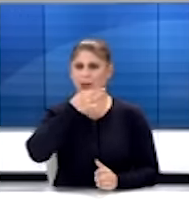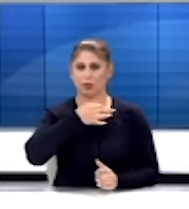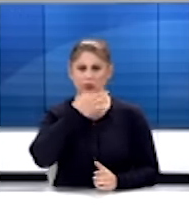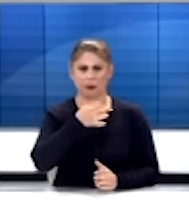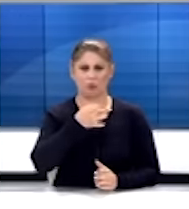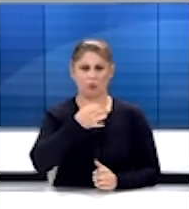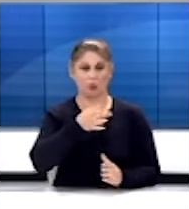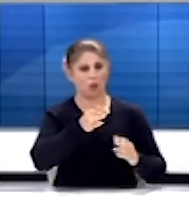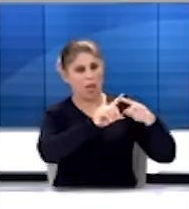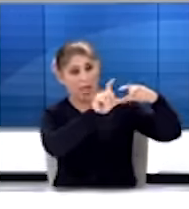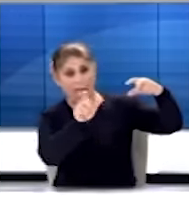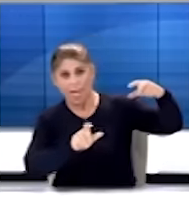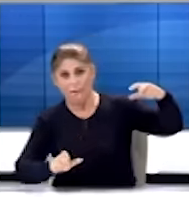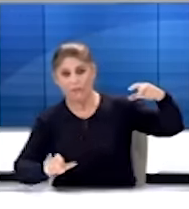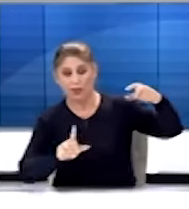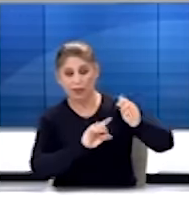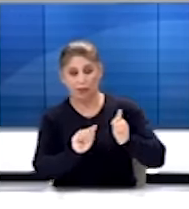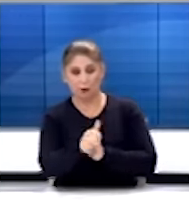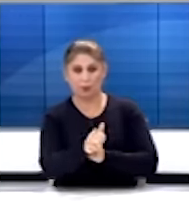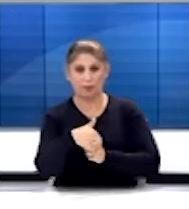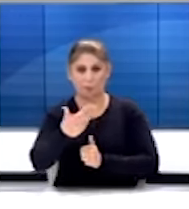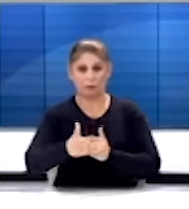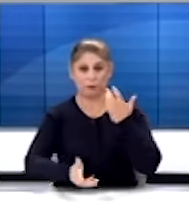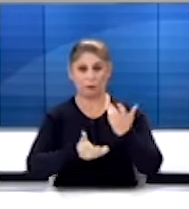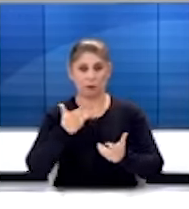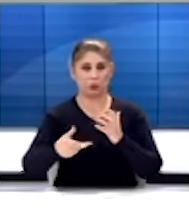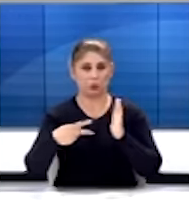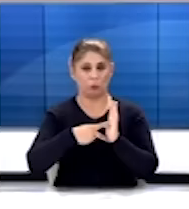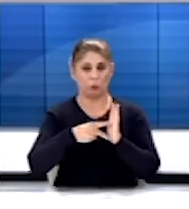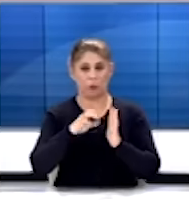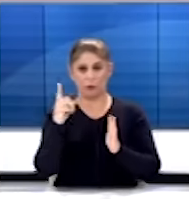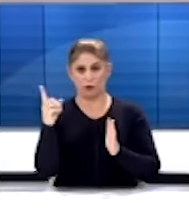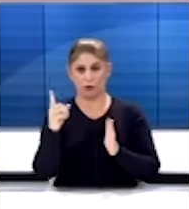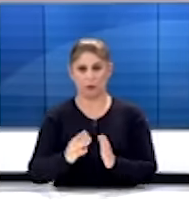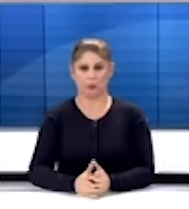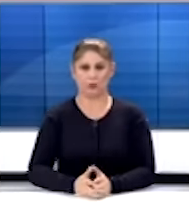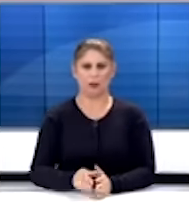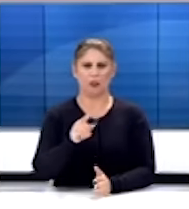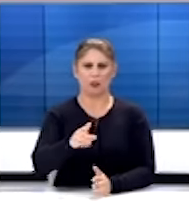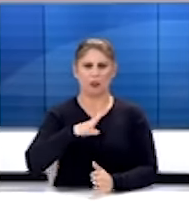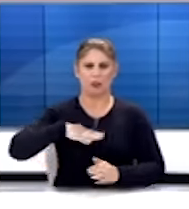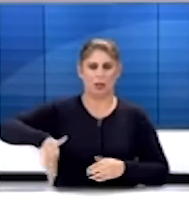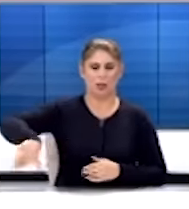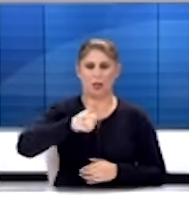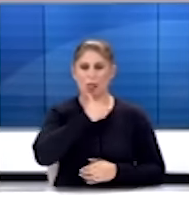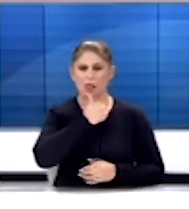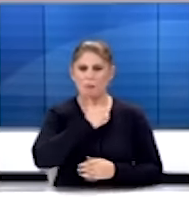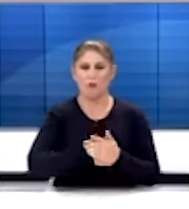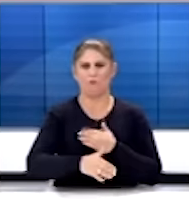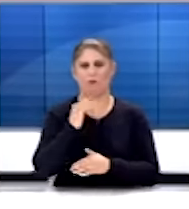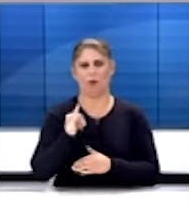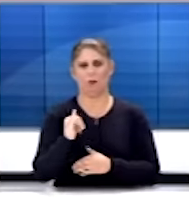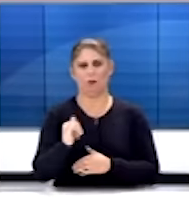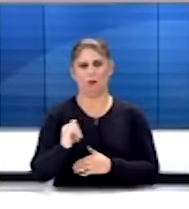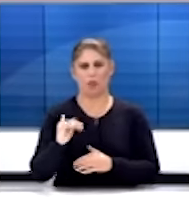για την Εύβοια και την αποκατάσταση μετά την πυρκαγιά του 2021. Εκεί ο λαός υποφέρει ακόμα. Τα